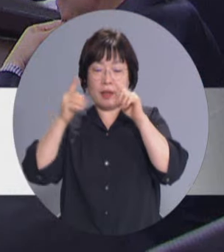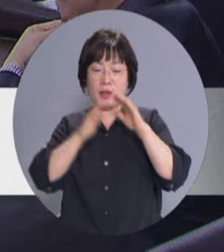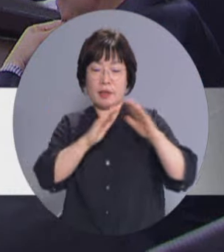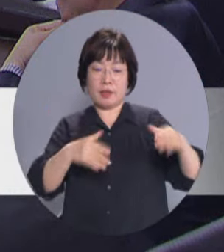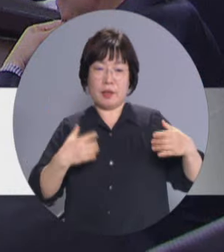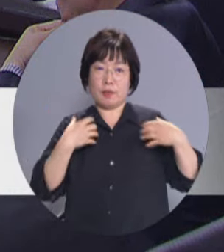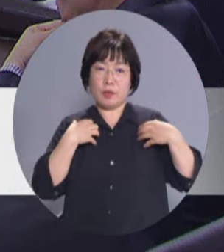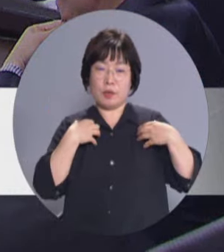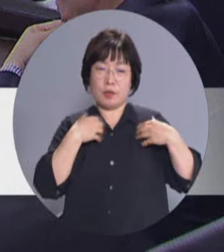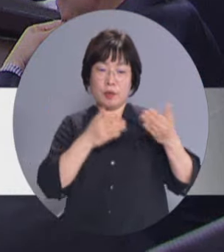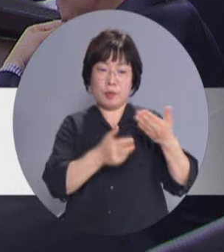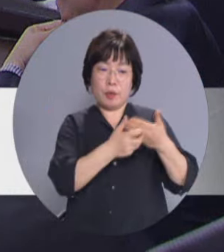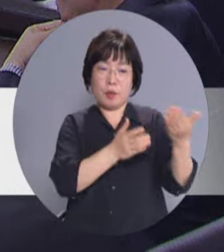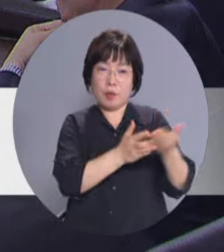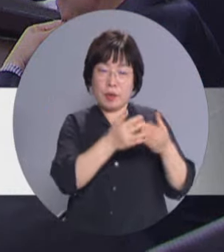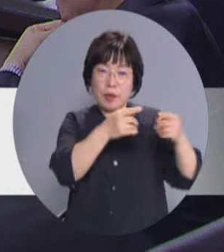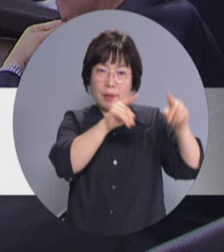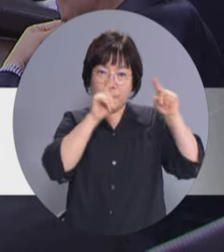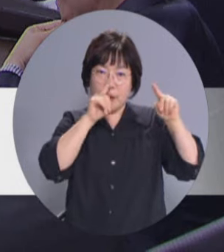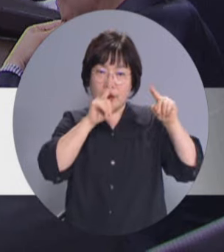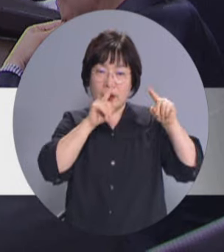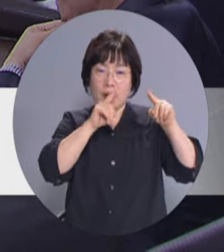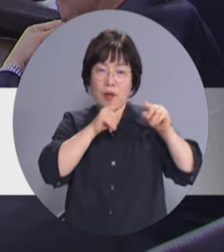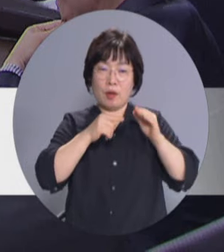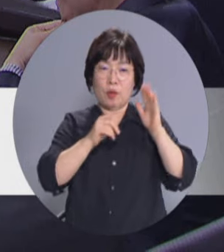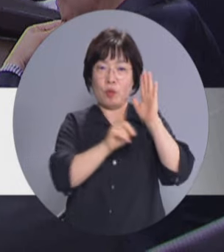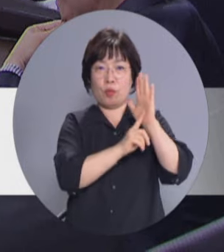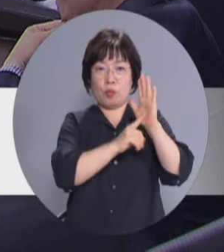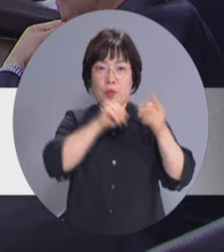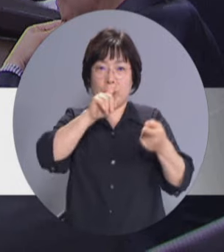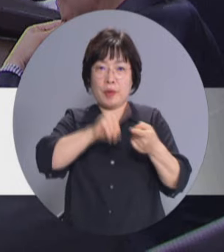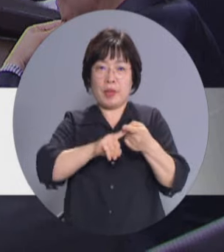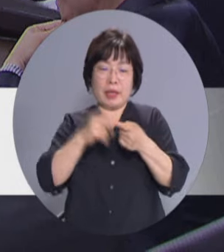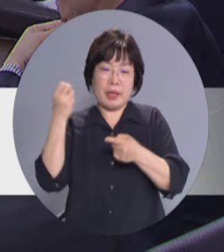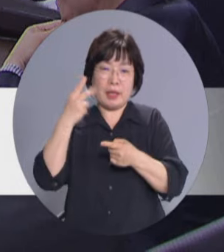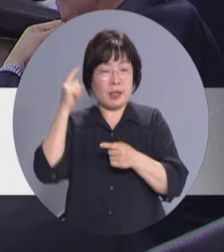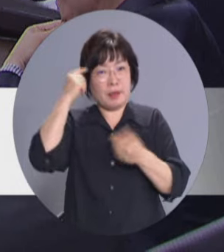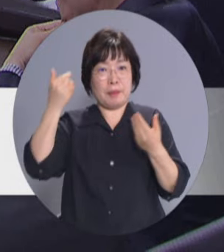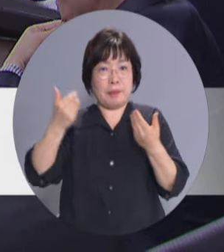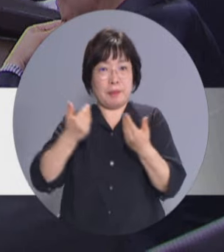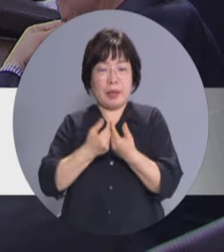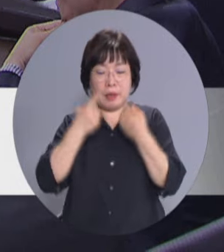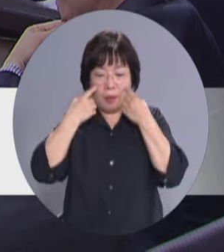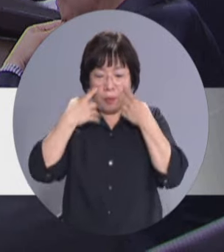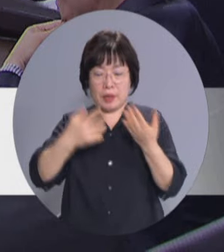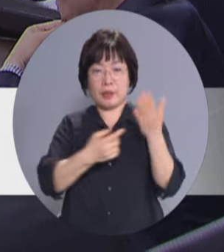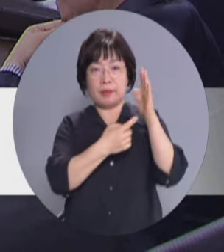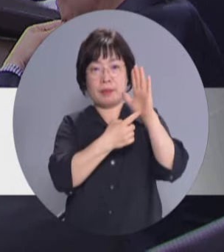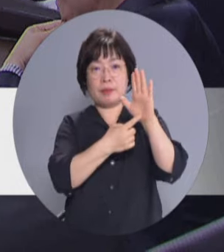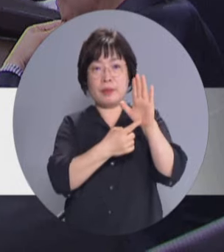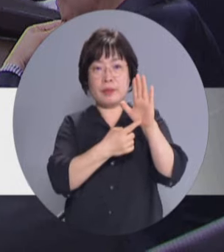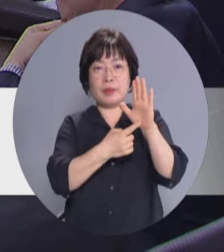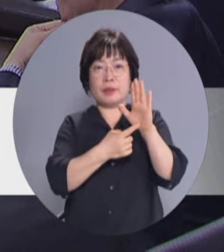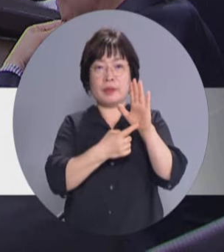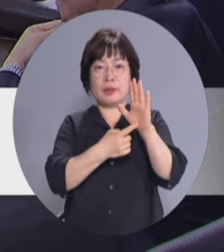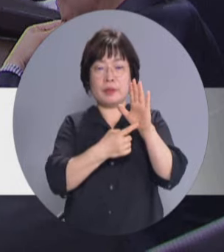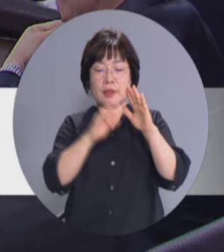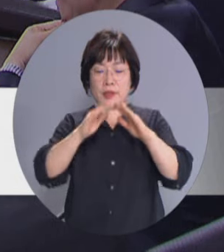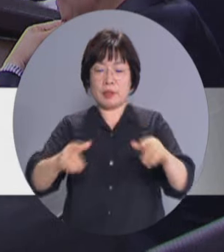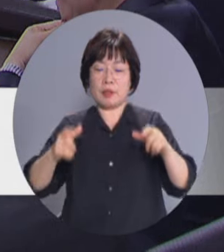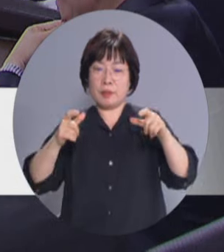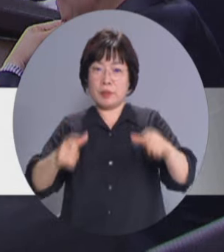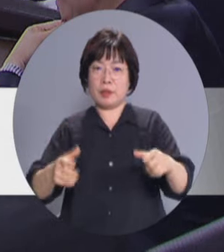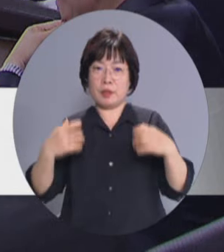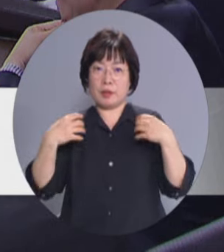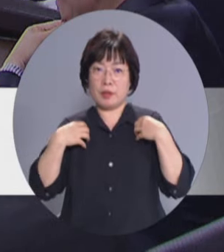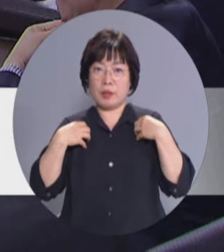전라남도의 단일 의대 공모 강행 방침에 대해 다시 한번 반대 입장을 명확히 했습니다 그러면서 전남도가